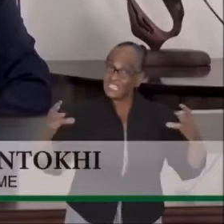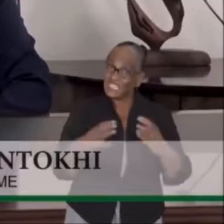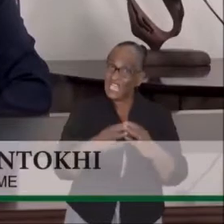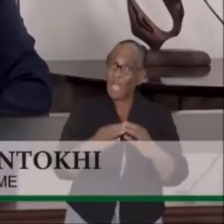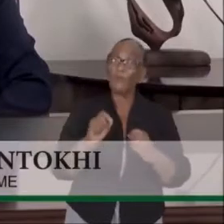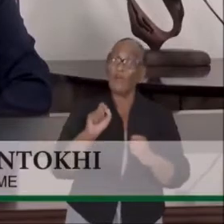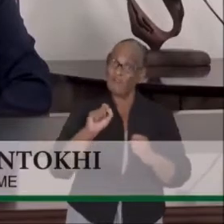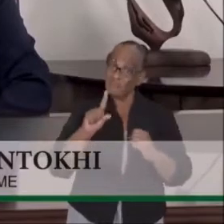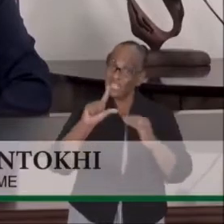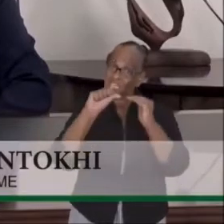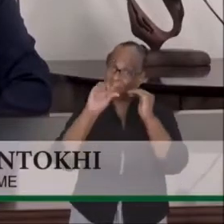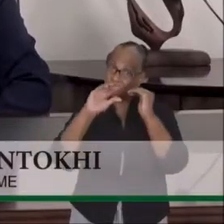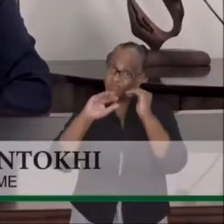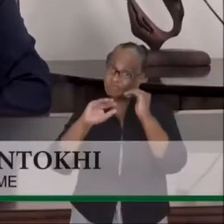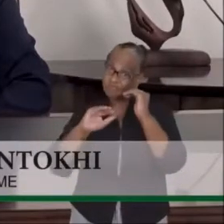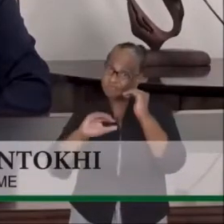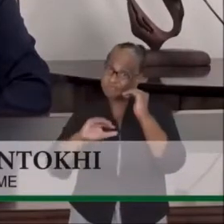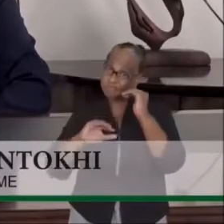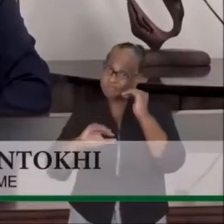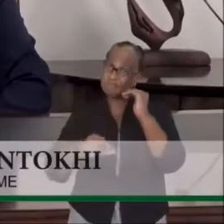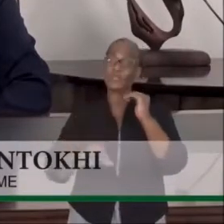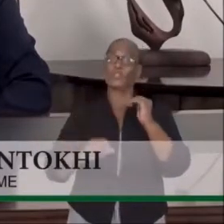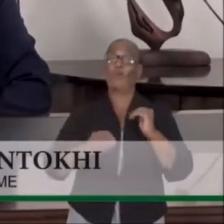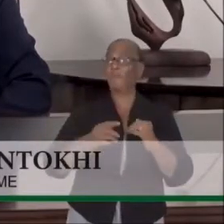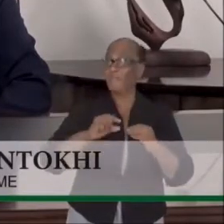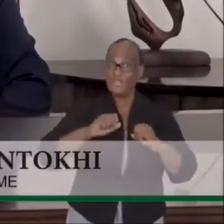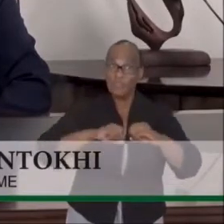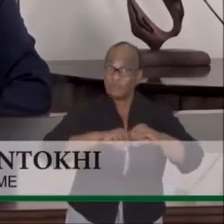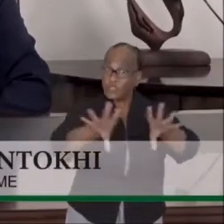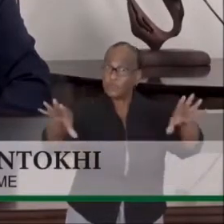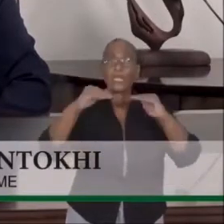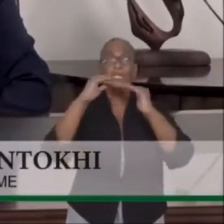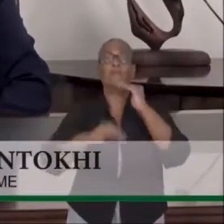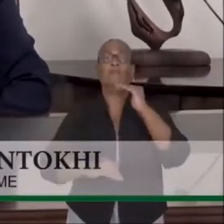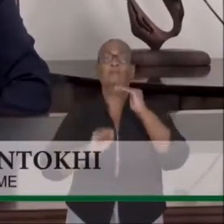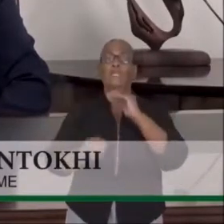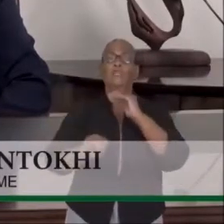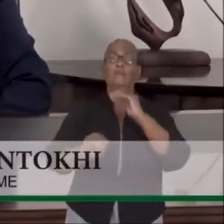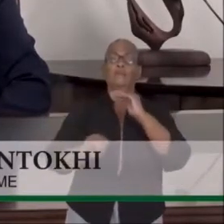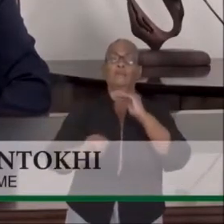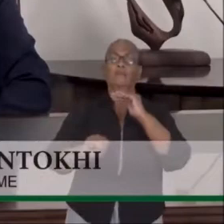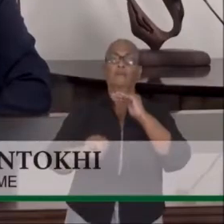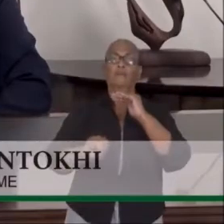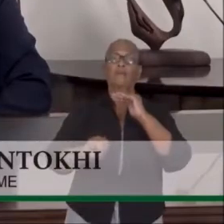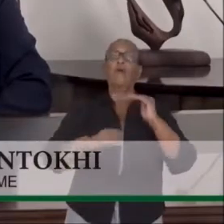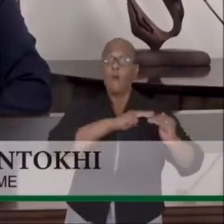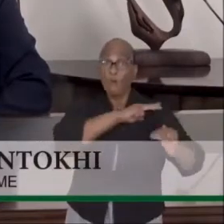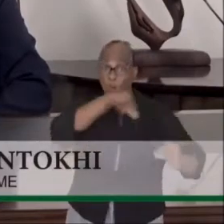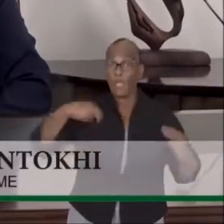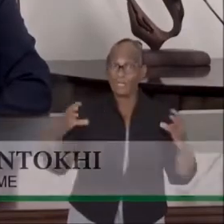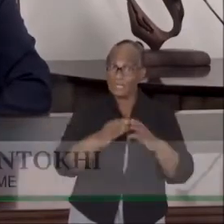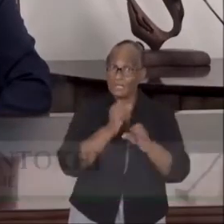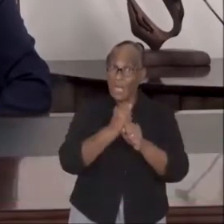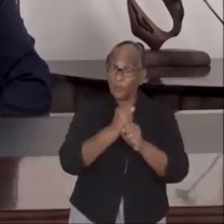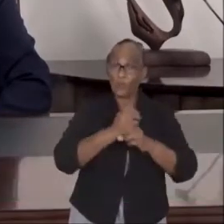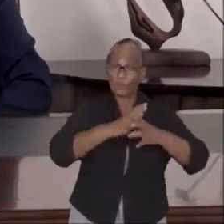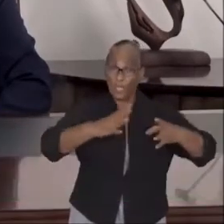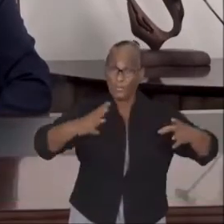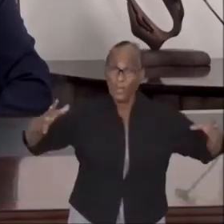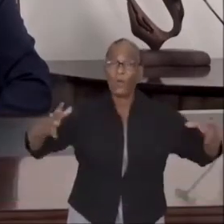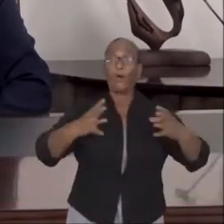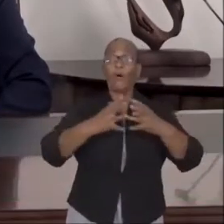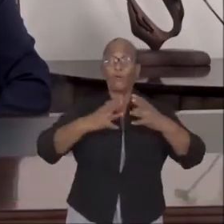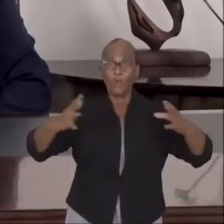moeten indammen door elke mogelijkheid van spreiding tegen te gaan. We gaan dat doen, terwijl we ook de